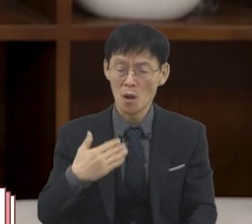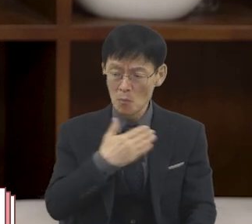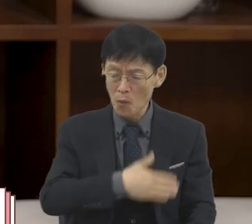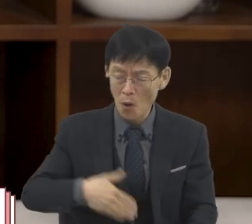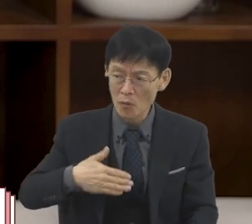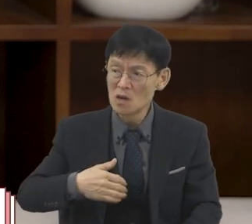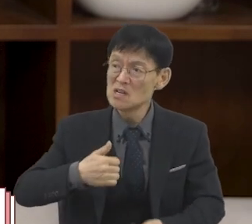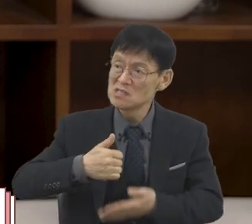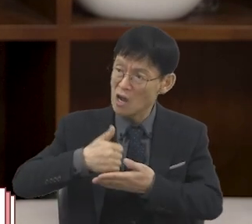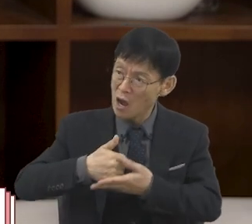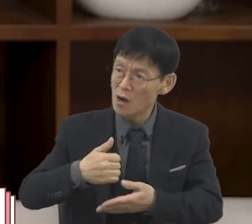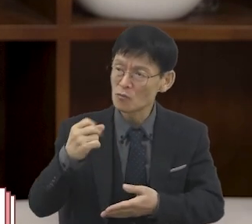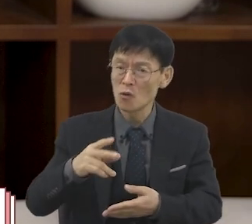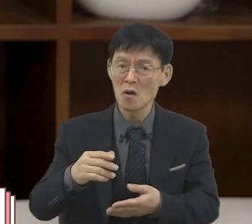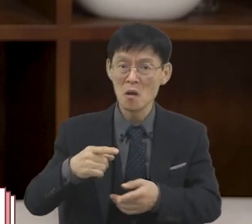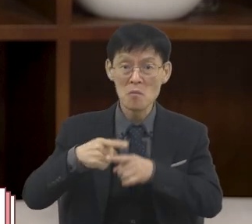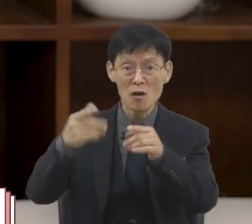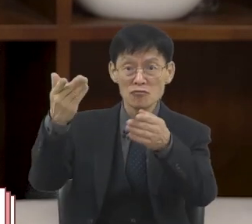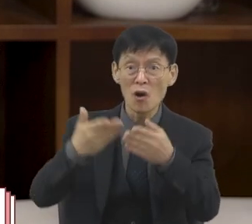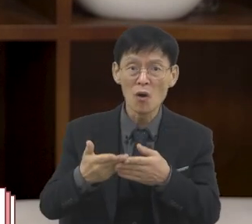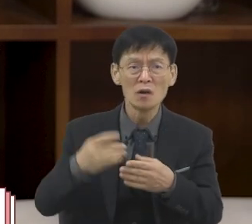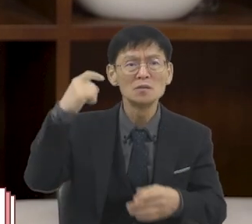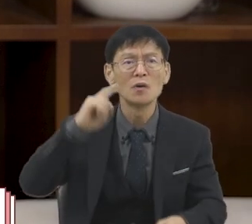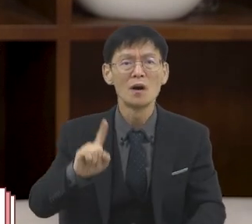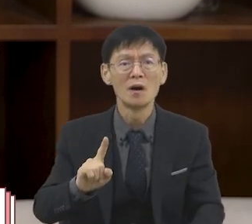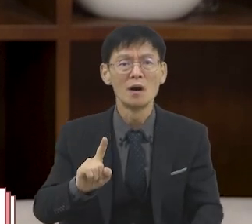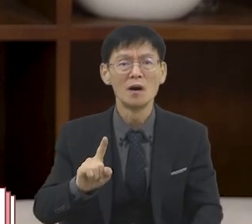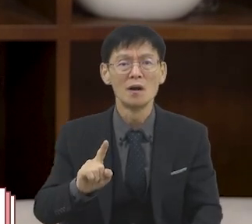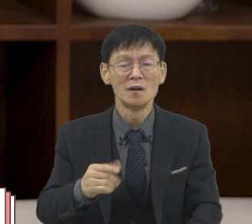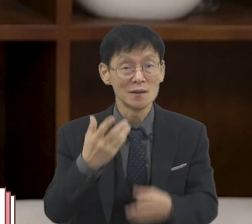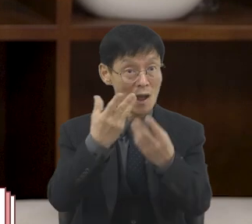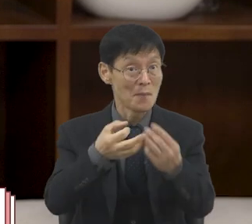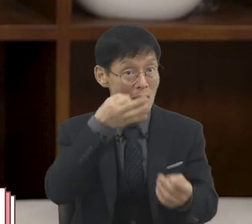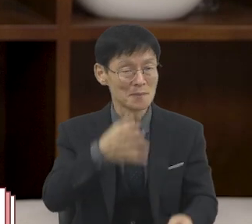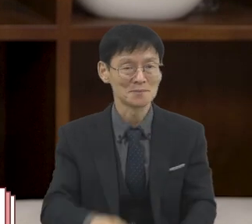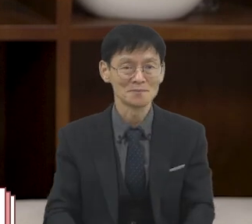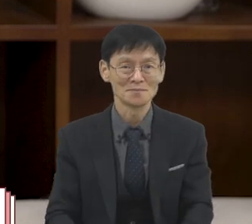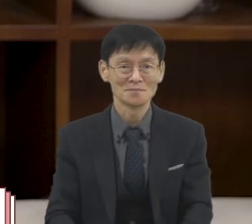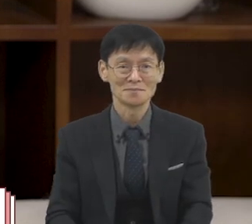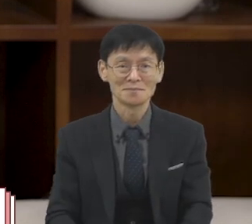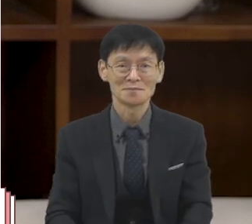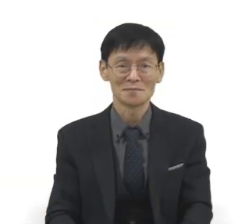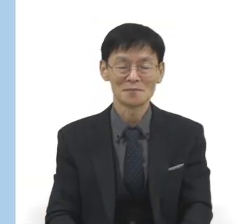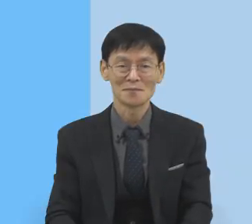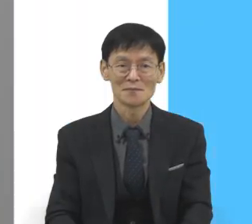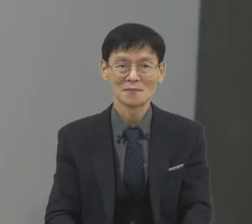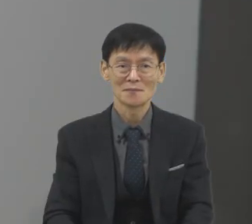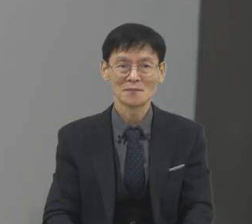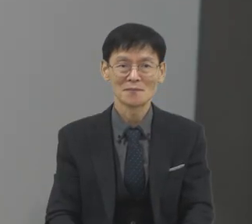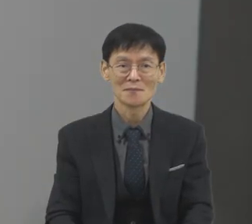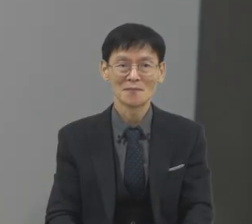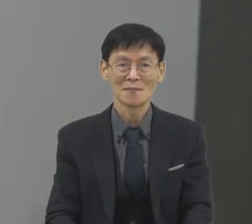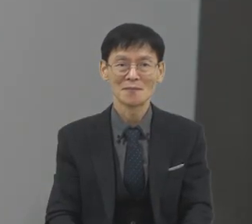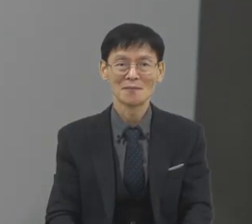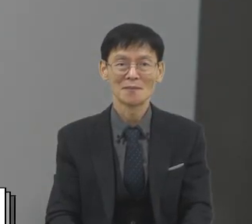않는데 내 몸에 대한 칭찬이나 평가를 한다면 어떨까요? 또 다른 사례를 보시죠.